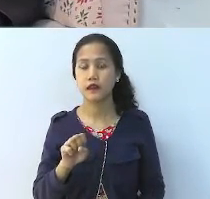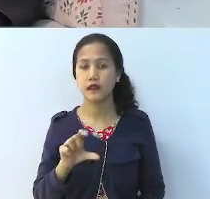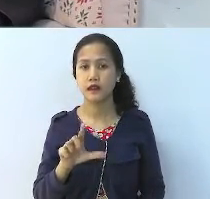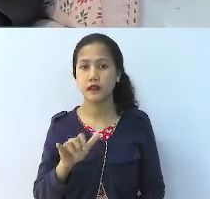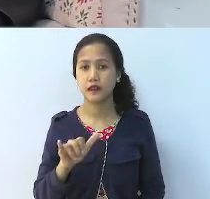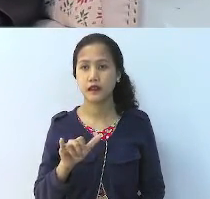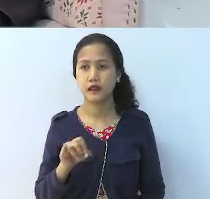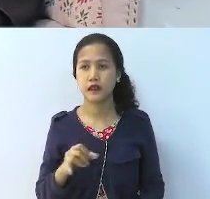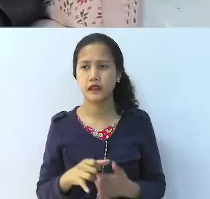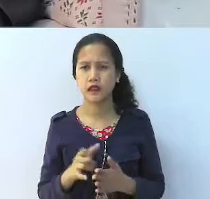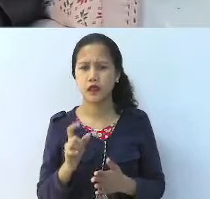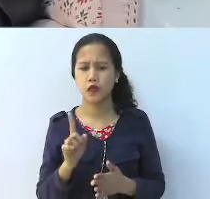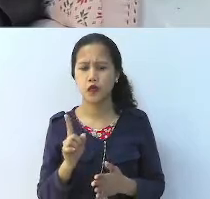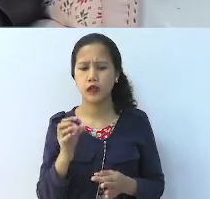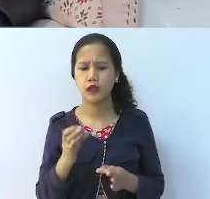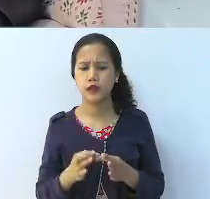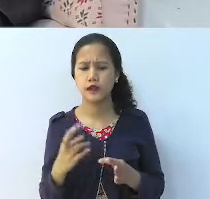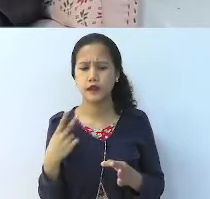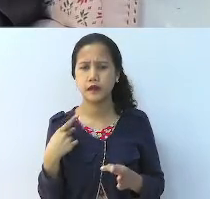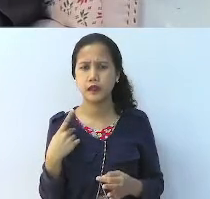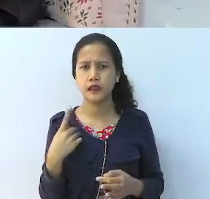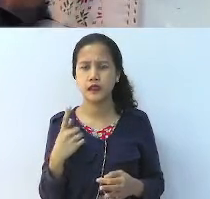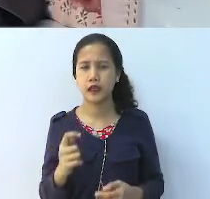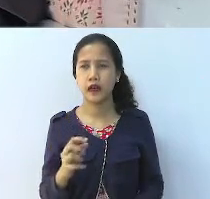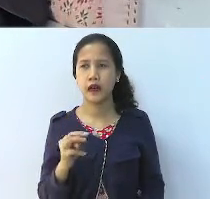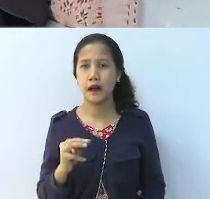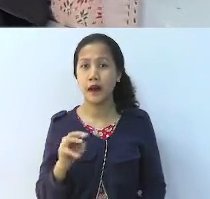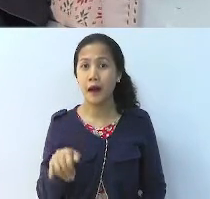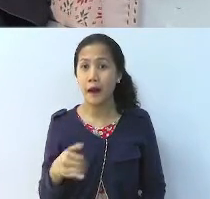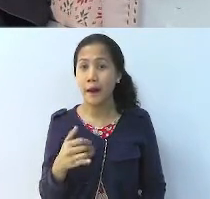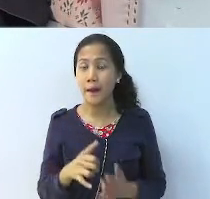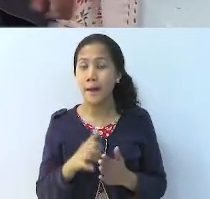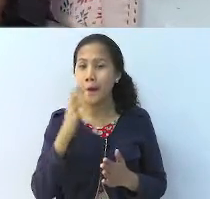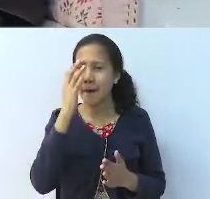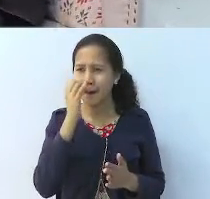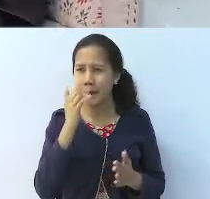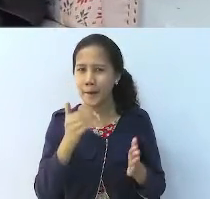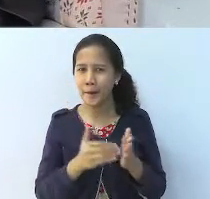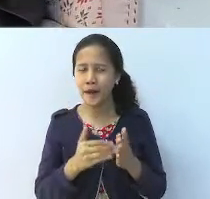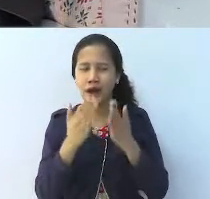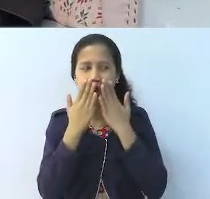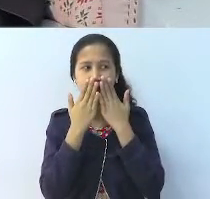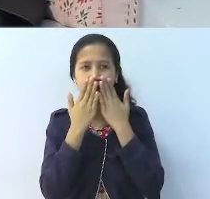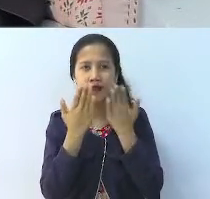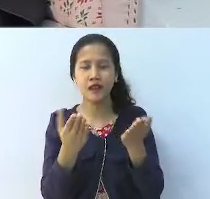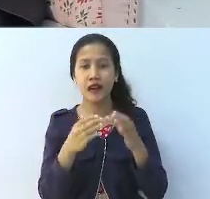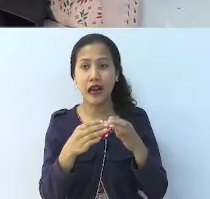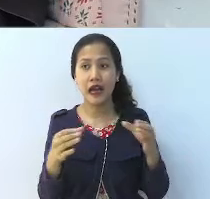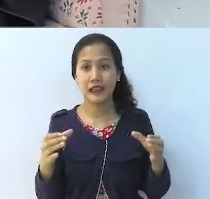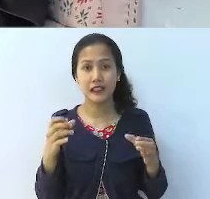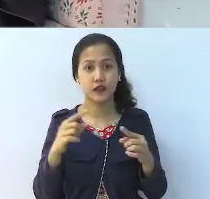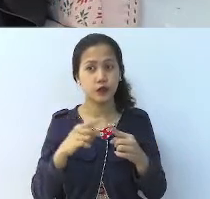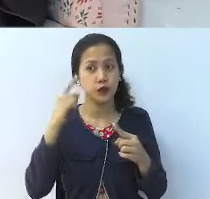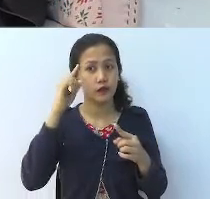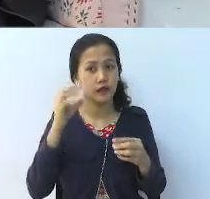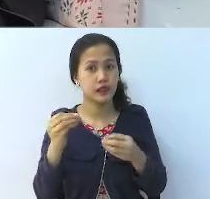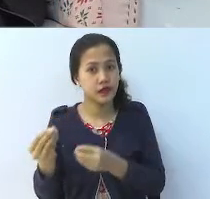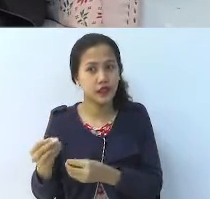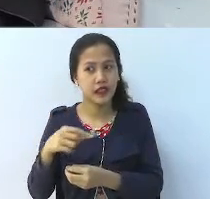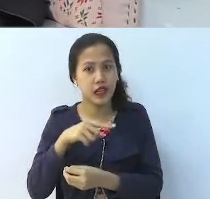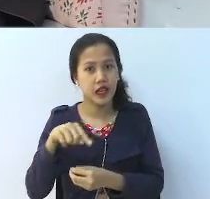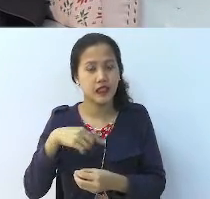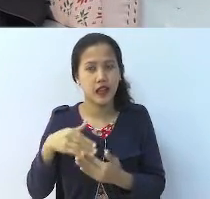kinakailangan yung bantayan, ay maigi na makita ninyo agad-agaran po yan. Kasi mahirap, na-discuss na rin ni